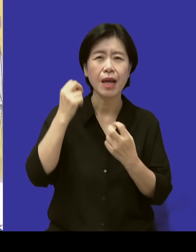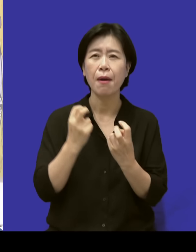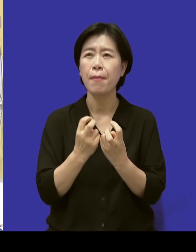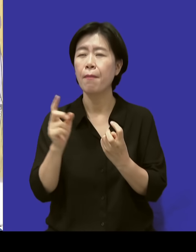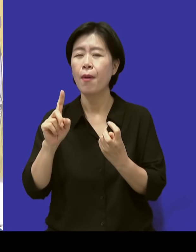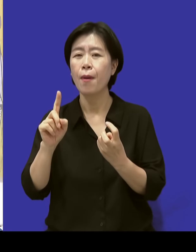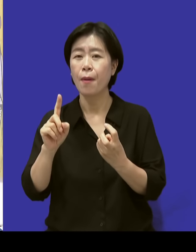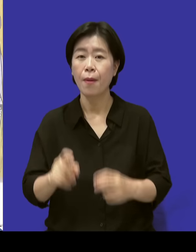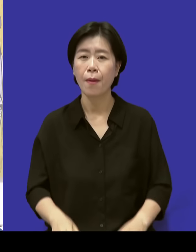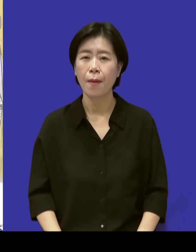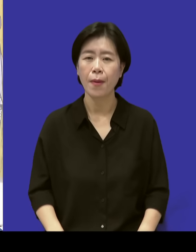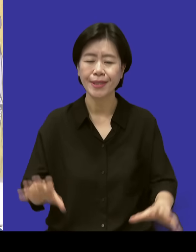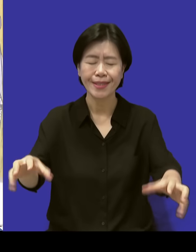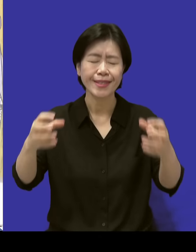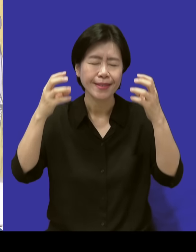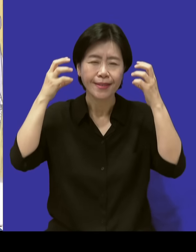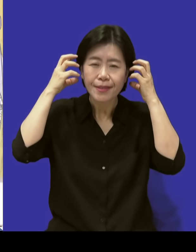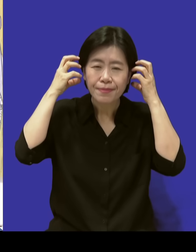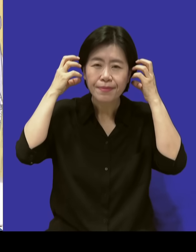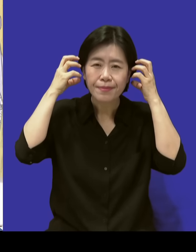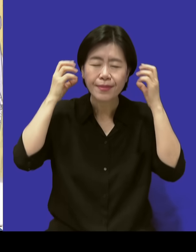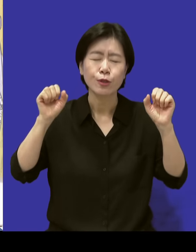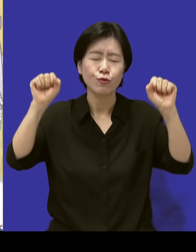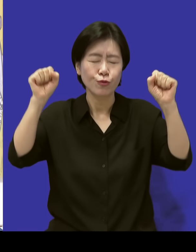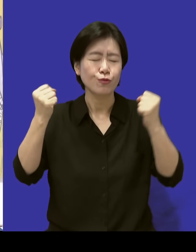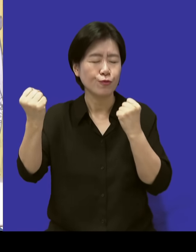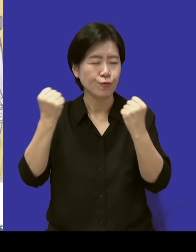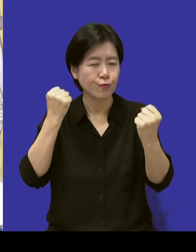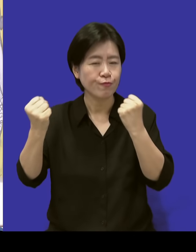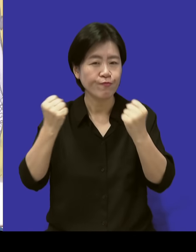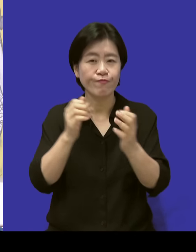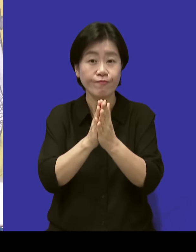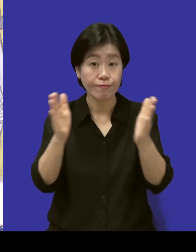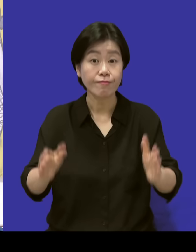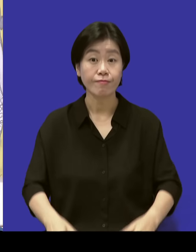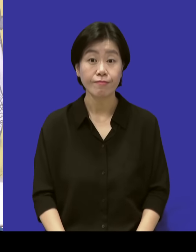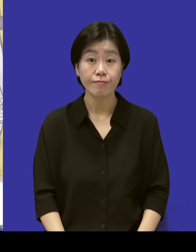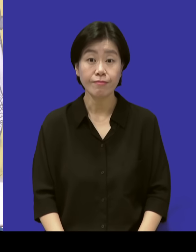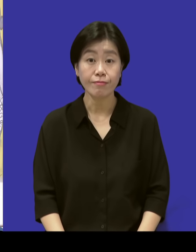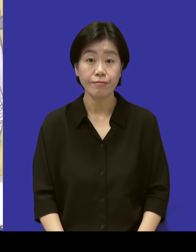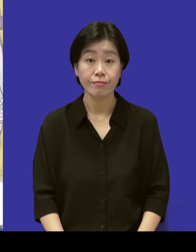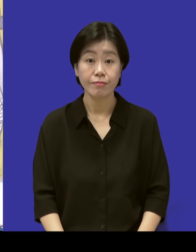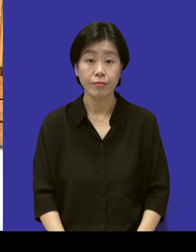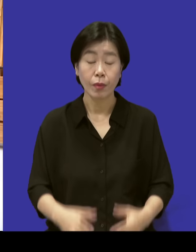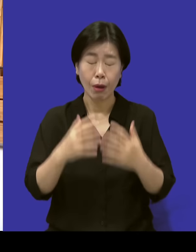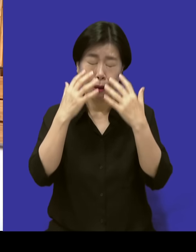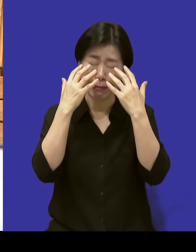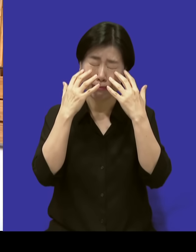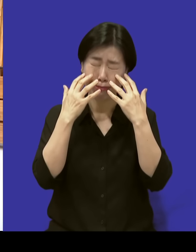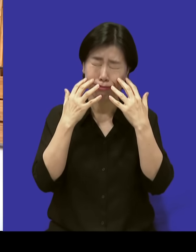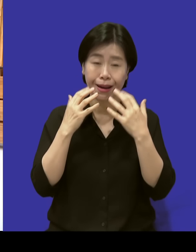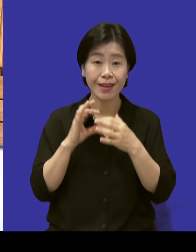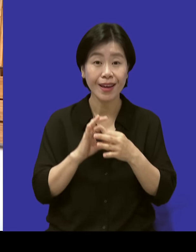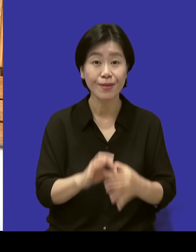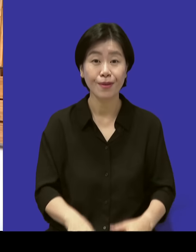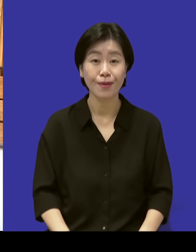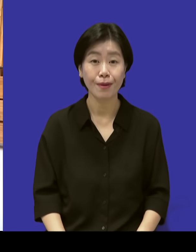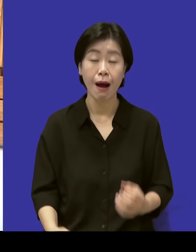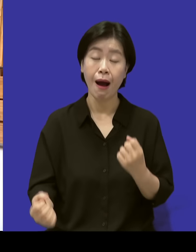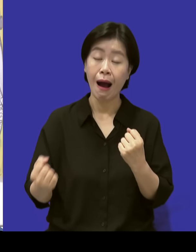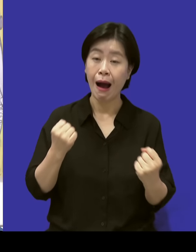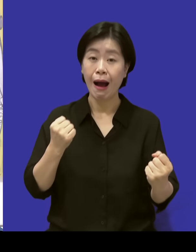막 헤드폰 찾아봐가지고 헤드폰 딱 끼고 운동을 시작했어요. 네. 운동을 막 시작하는데 눈물이 계속 나는 거예요. 눈물이